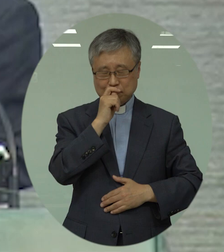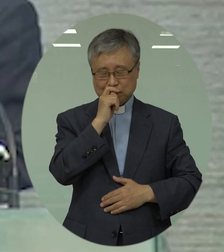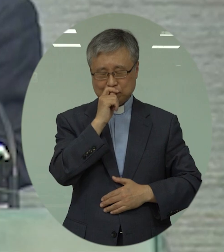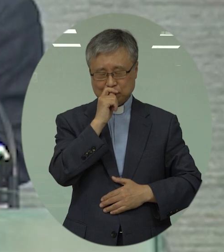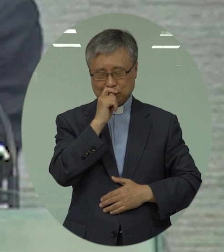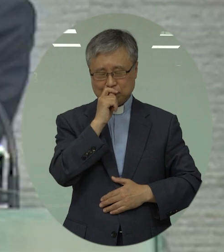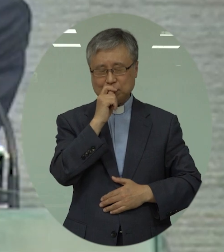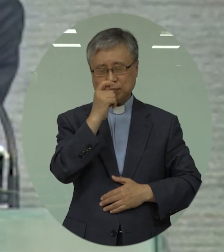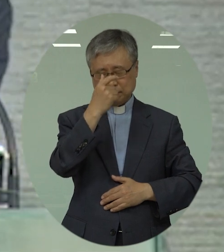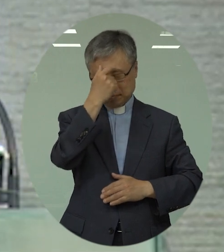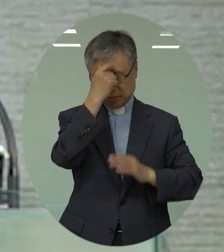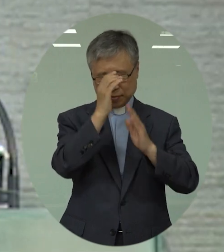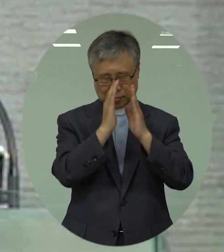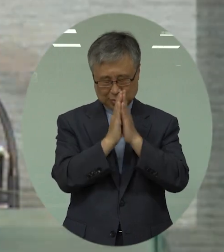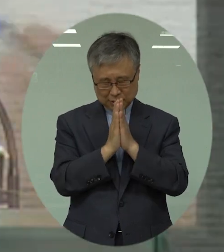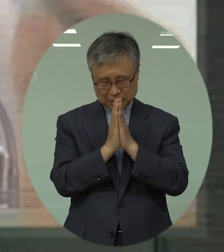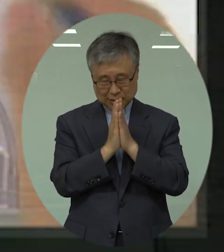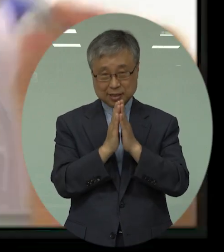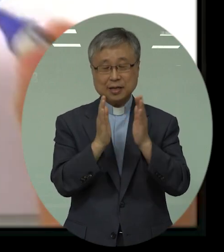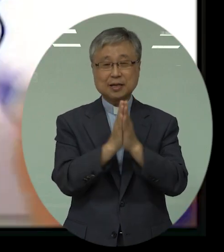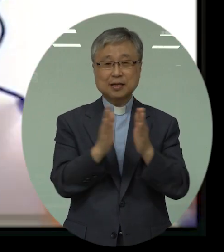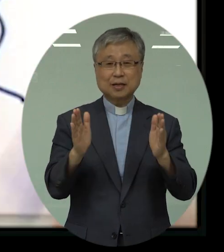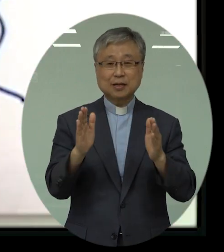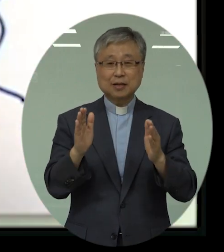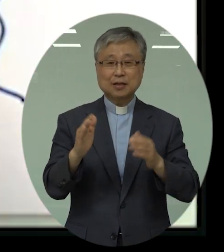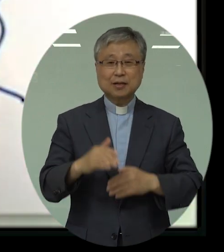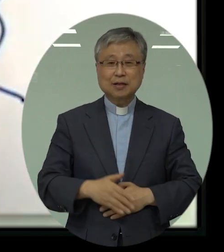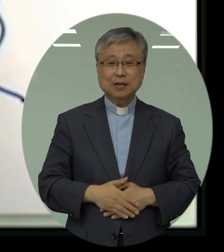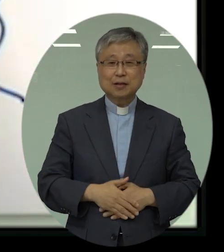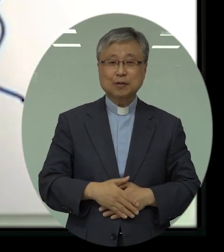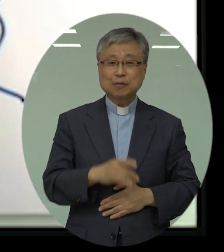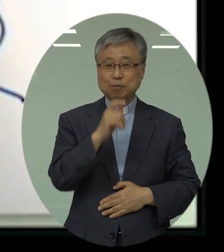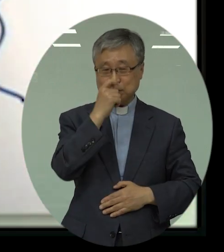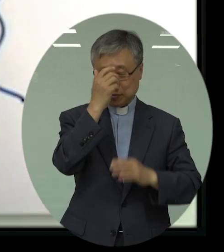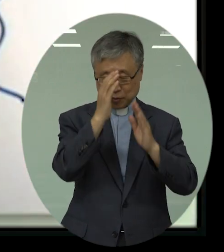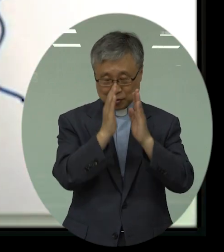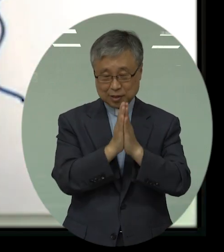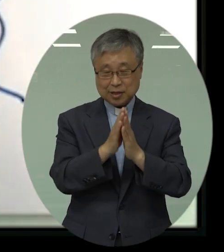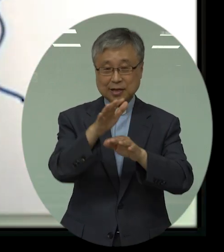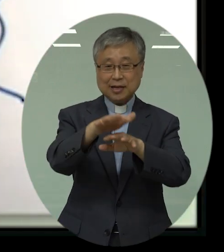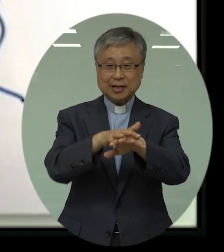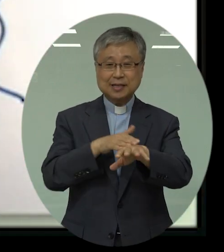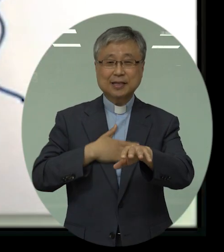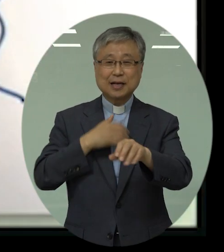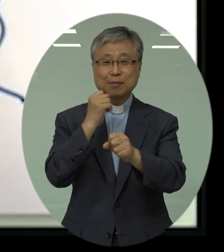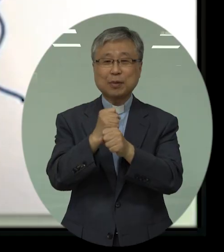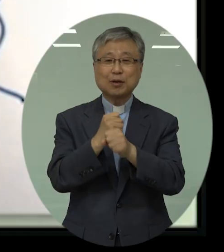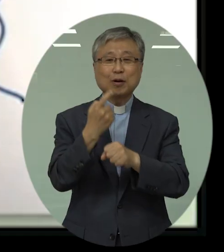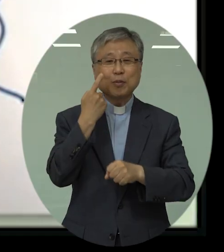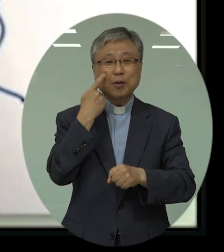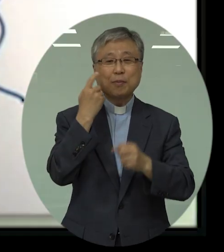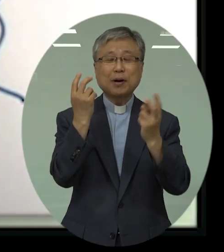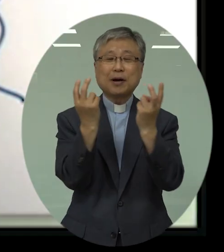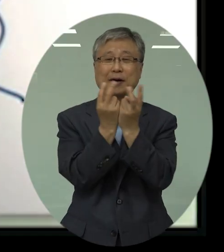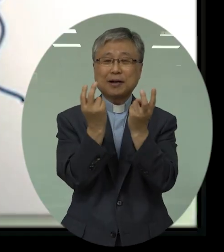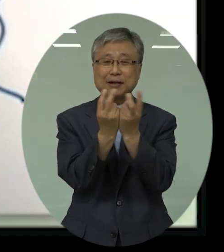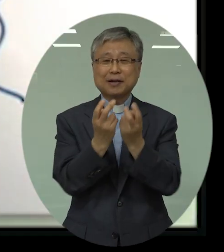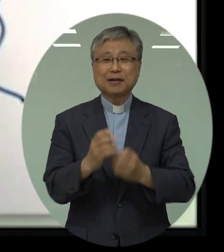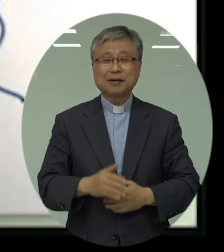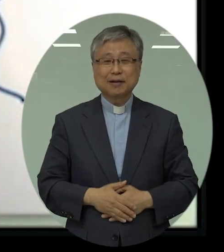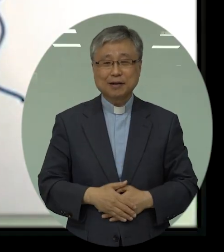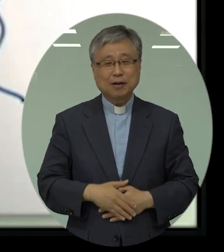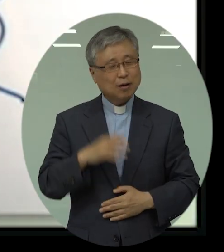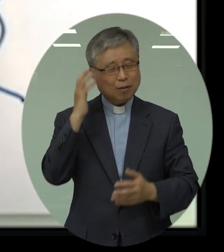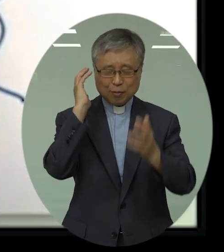시작해요. 묵상할 때 저희 교회에서는 묵상의 틀을 제가 만들어 본 방법인데 묵상의 틀도 너무